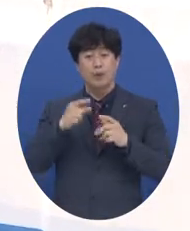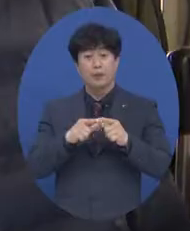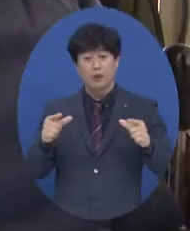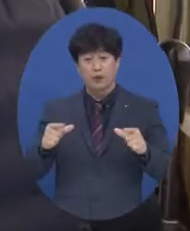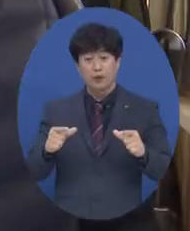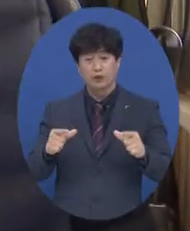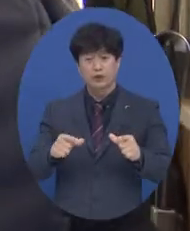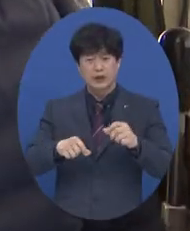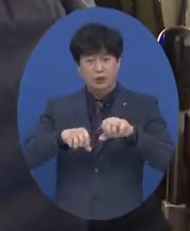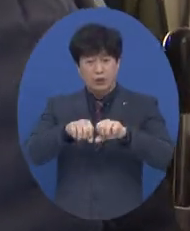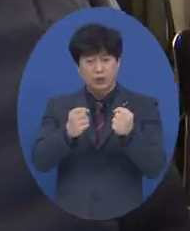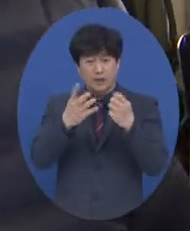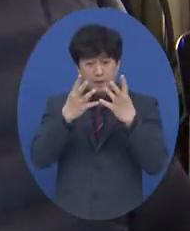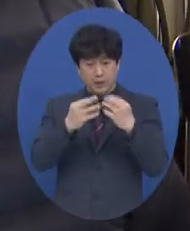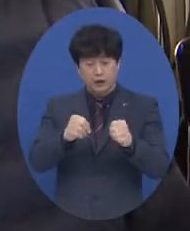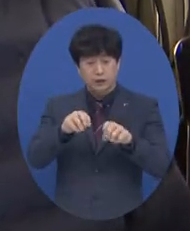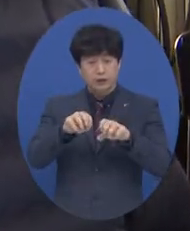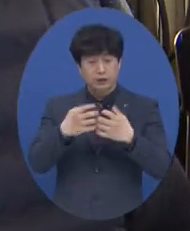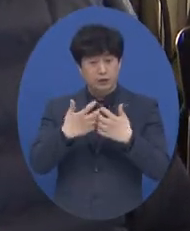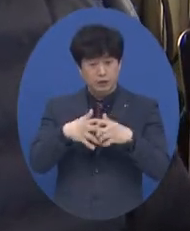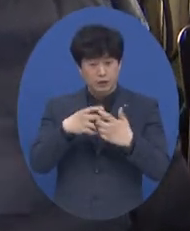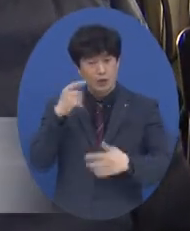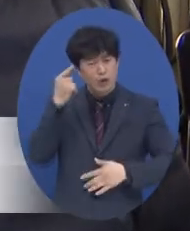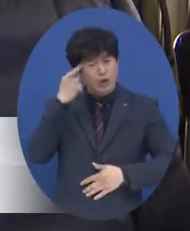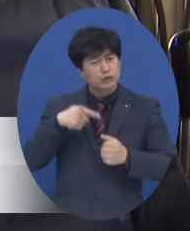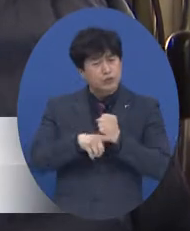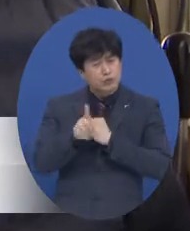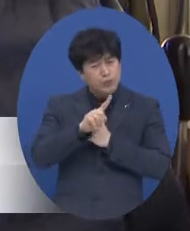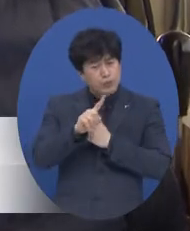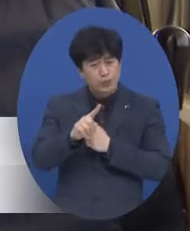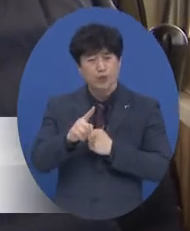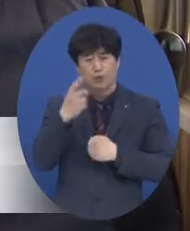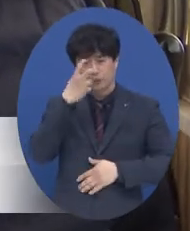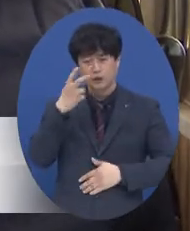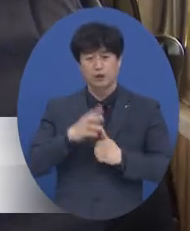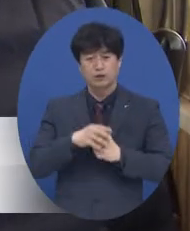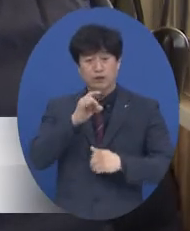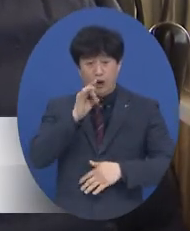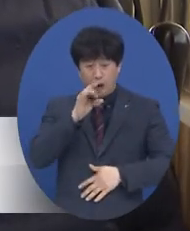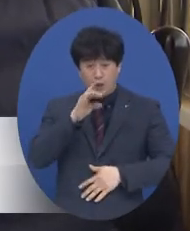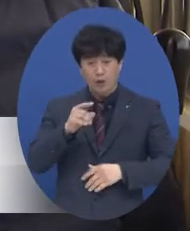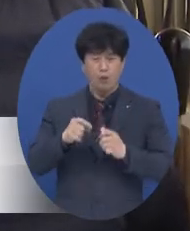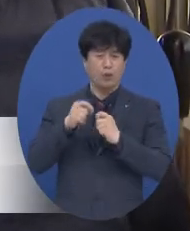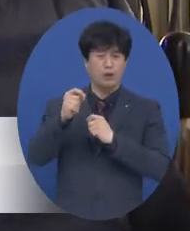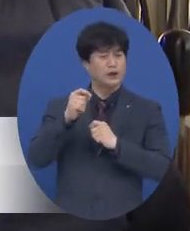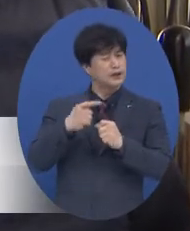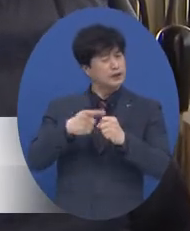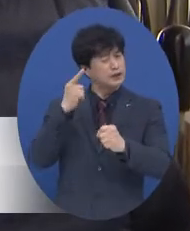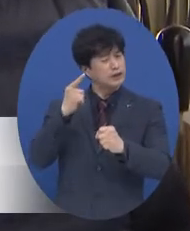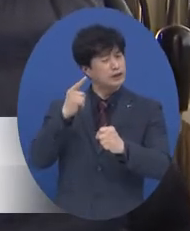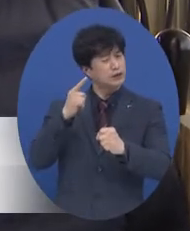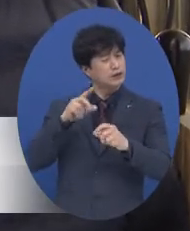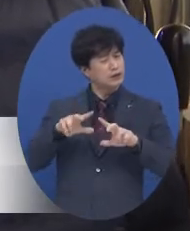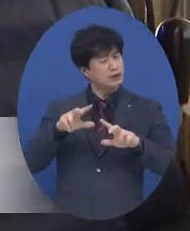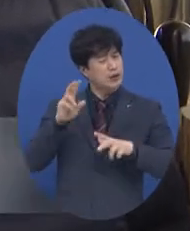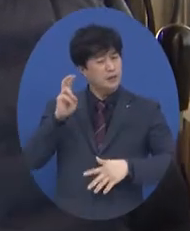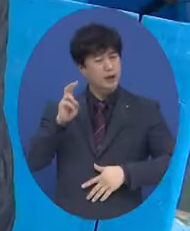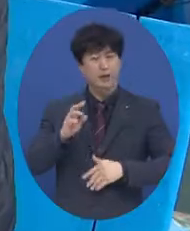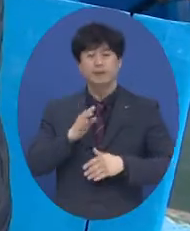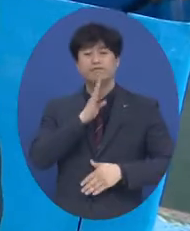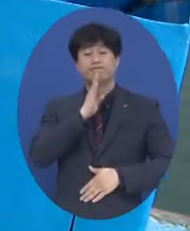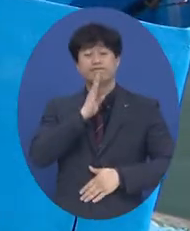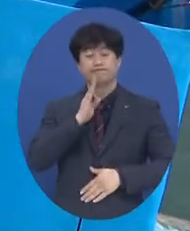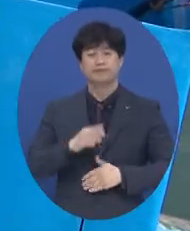일으켰던 장비가 왜 그런지 체크하고 요게 안 되게 시작한 건 오래됐는데 작년 요맘때인 것 같아? 작년 정도. 아,